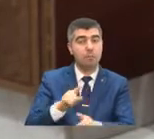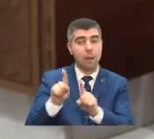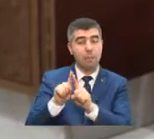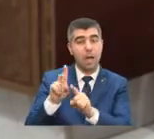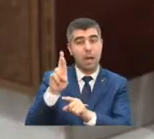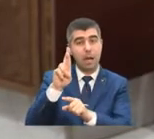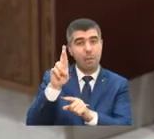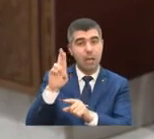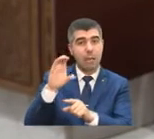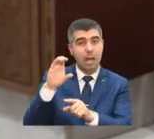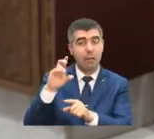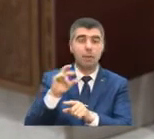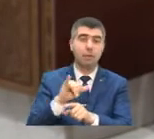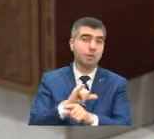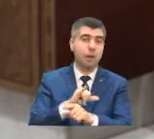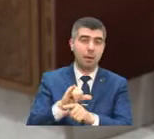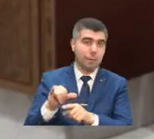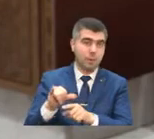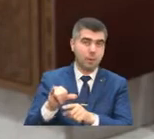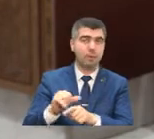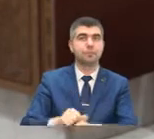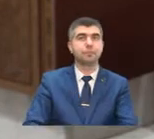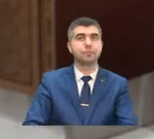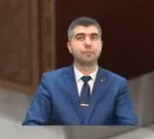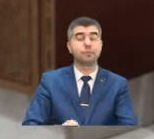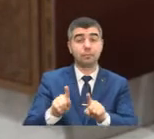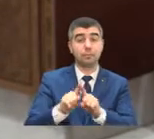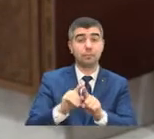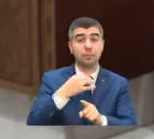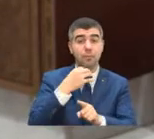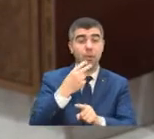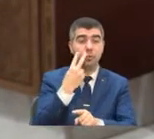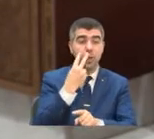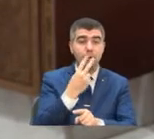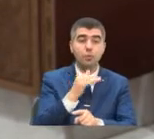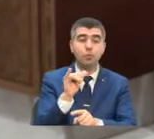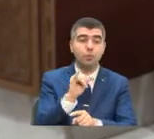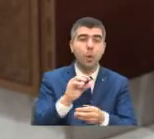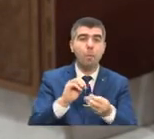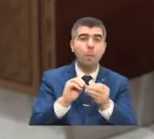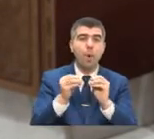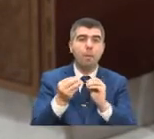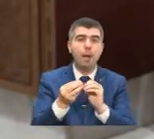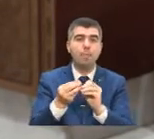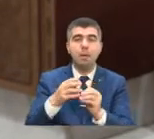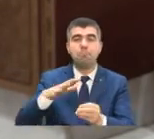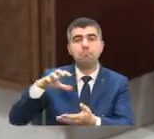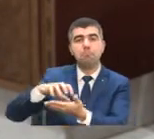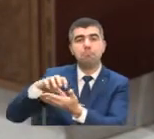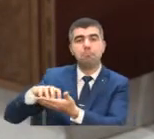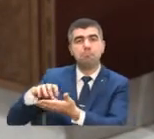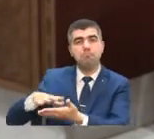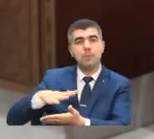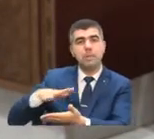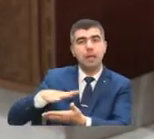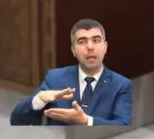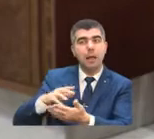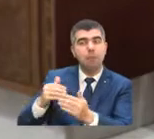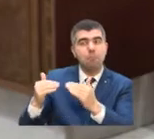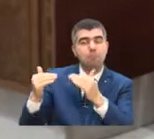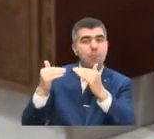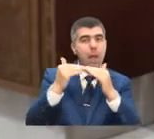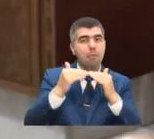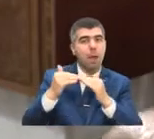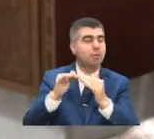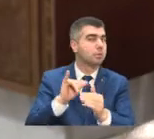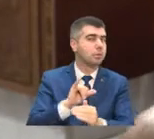الدار البيضاء، حسب المعطيات المحلية يشوفوا كيفاش تزوجوا واحد العدد المشاكل. ممكن نتكلمك كذلك على